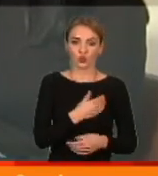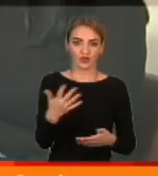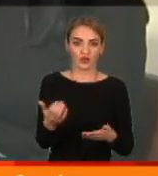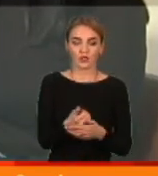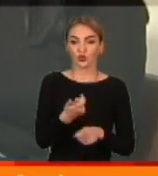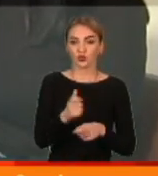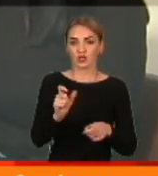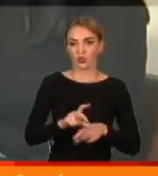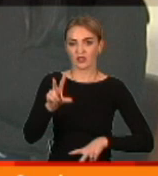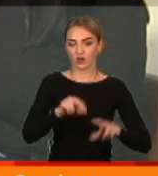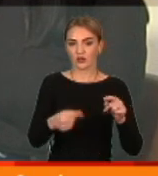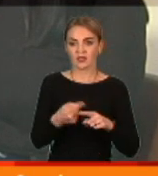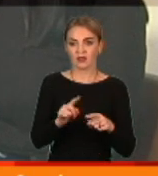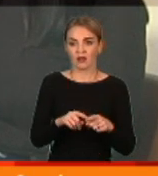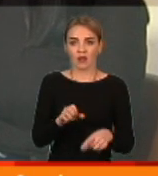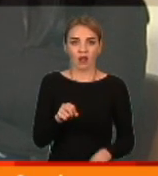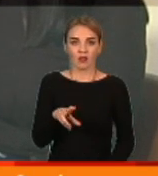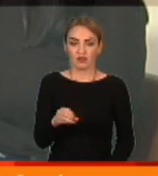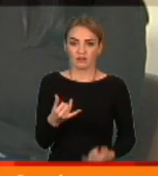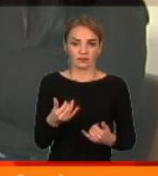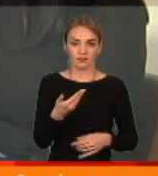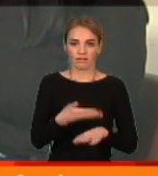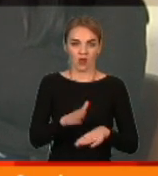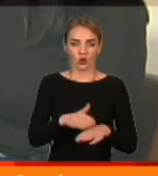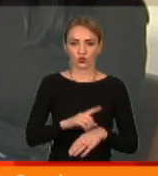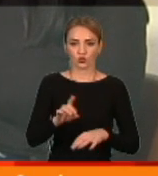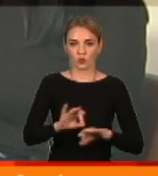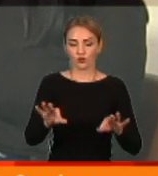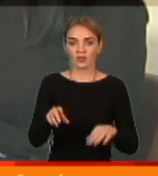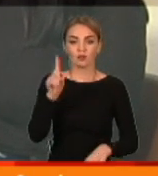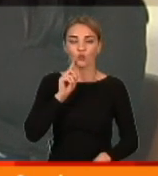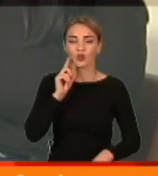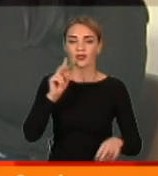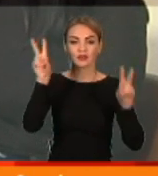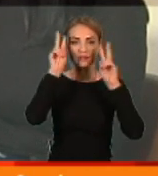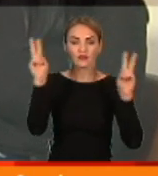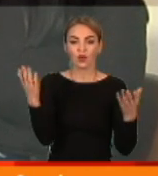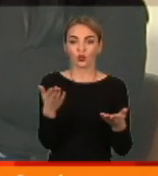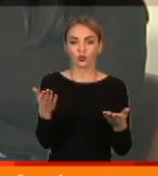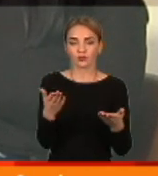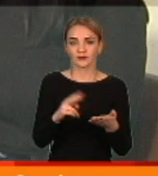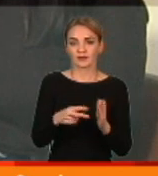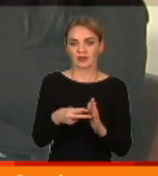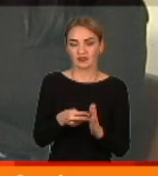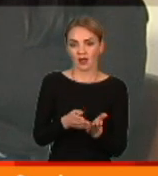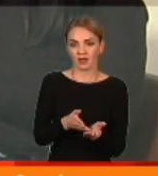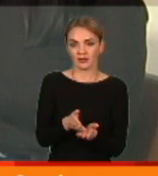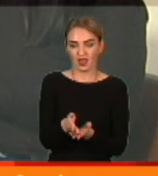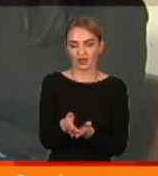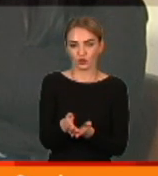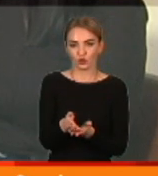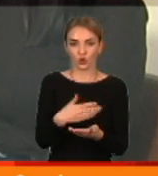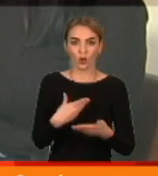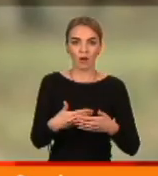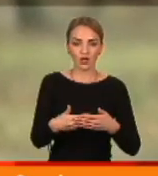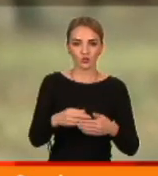сподіваюся на це, але мені важко зараз щось коментувати, тому що я поки не знаю, яку ми стратегію будемо з адвокатами, з